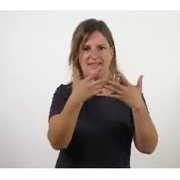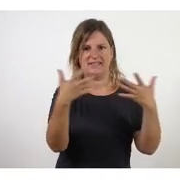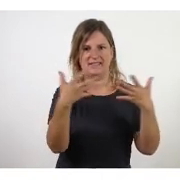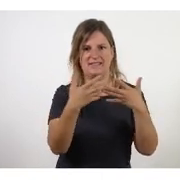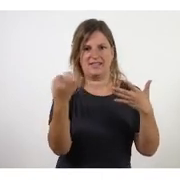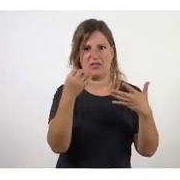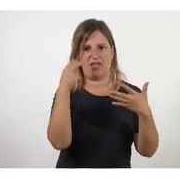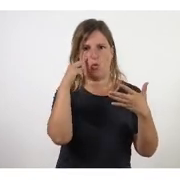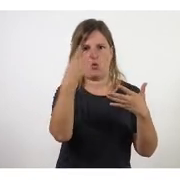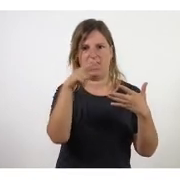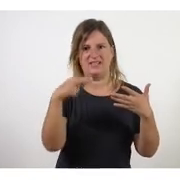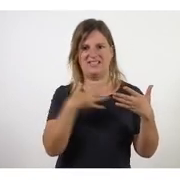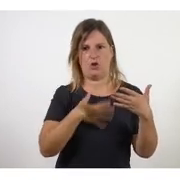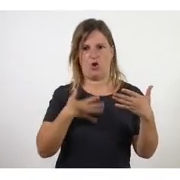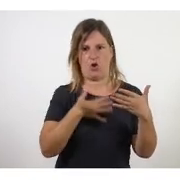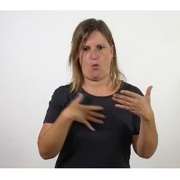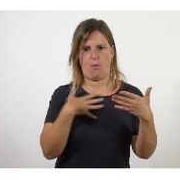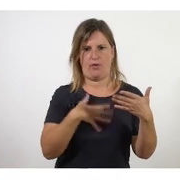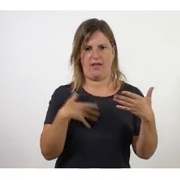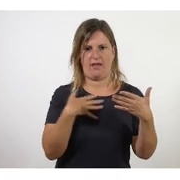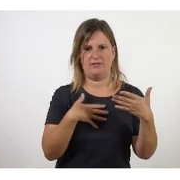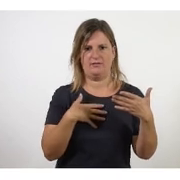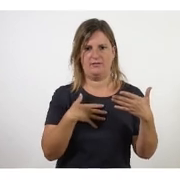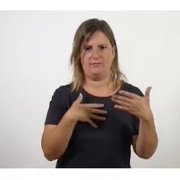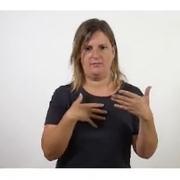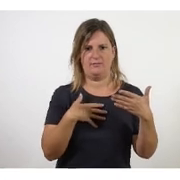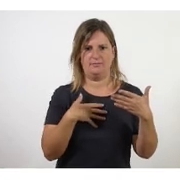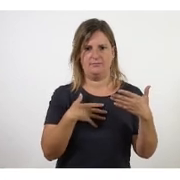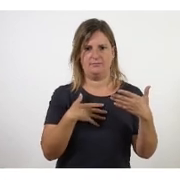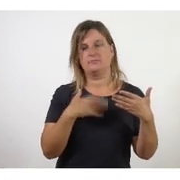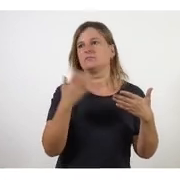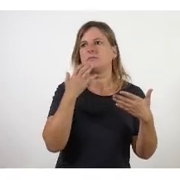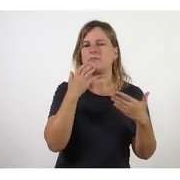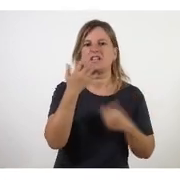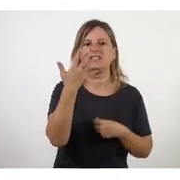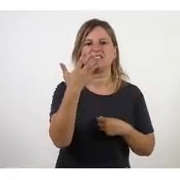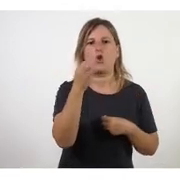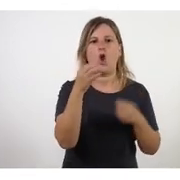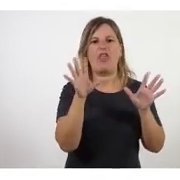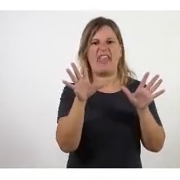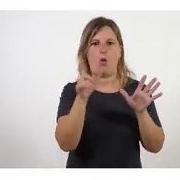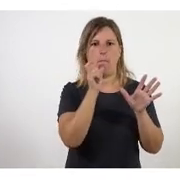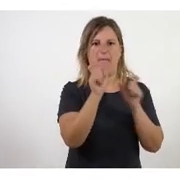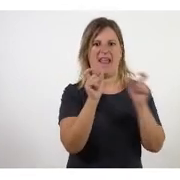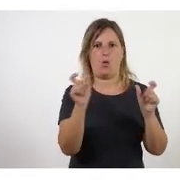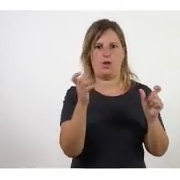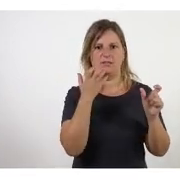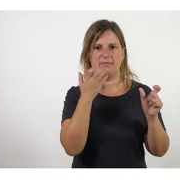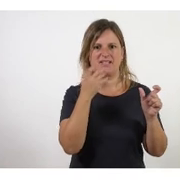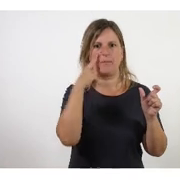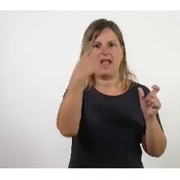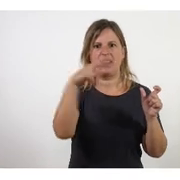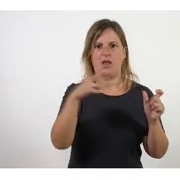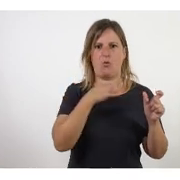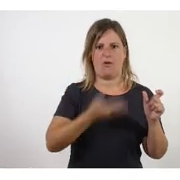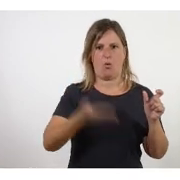llegir de forma còmoda. Només que tinguis una miqueta, no sé, 5-10 paraules, llegint-ho en veu alta,